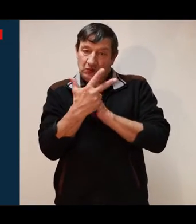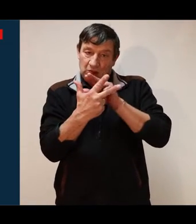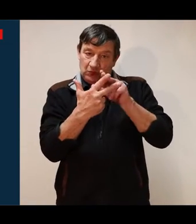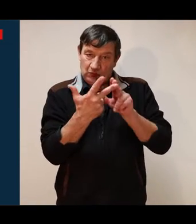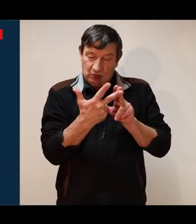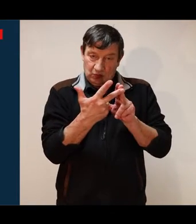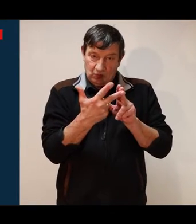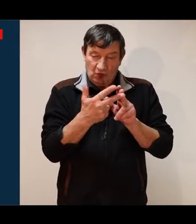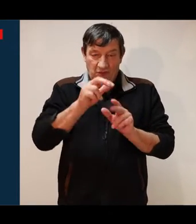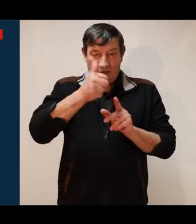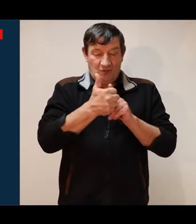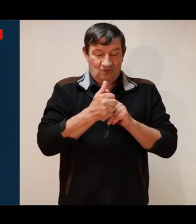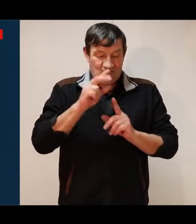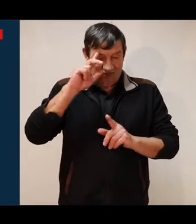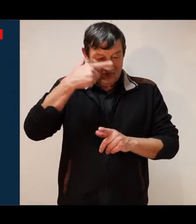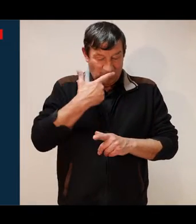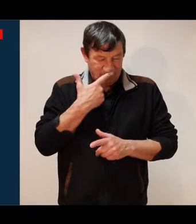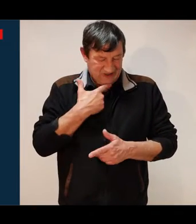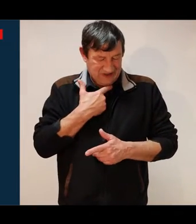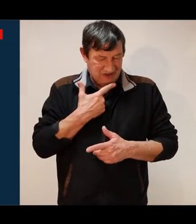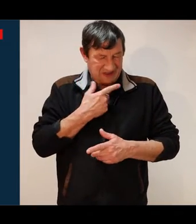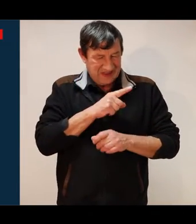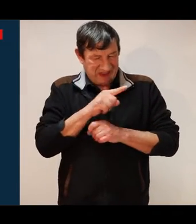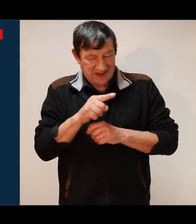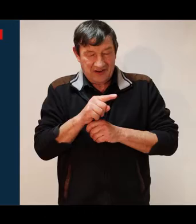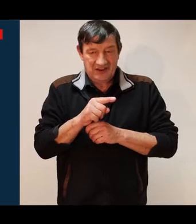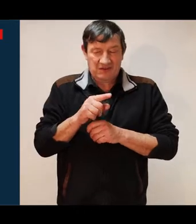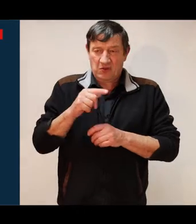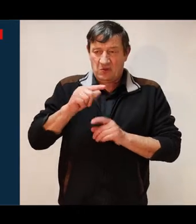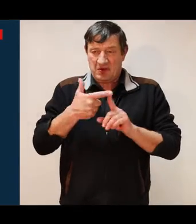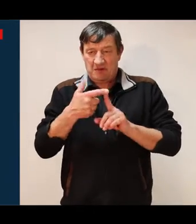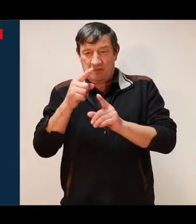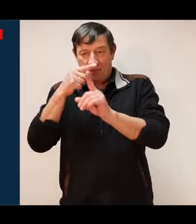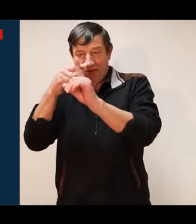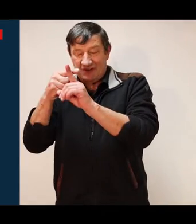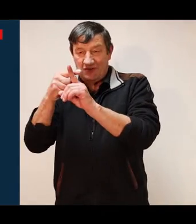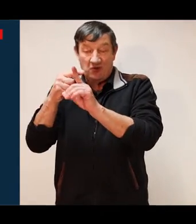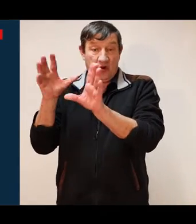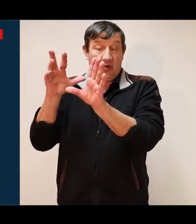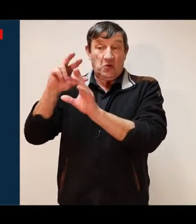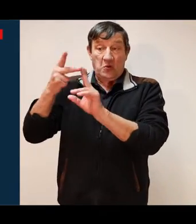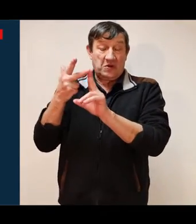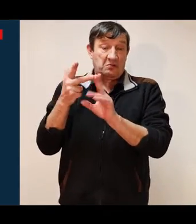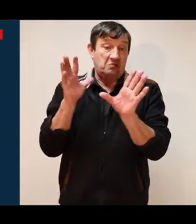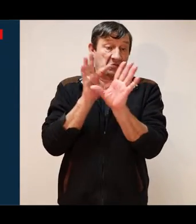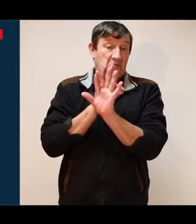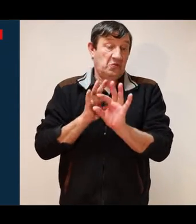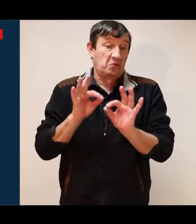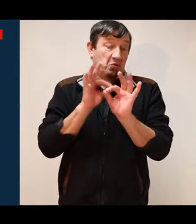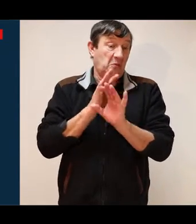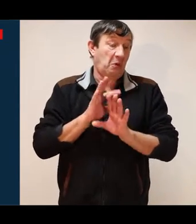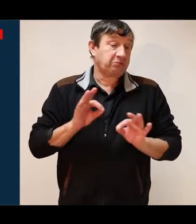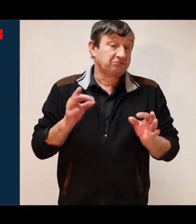première, ce serait quand on a des symptômes négatifs. La deuxième, des symptômes positifs. Et le troisième, et ça n'est pas de circonstance, quand on est, j'allais